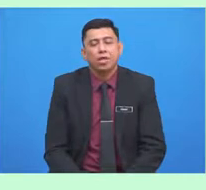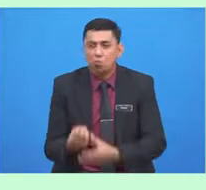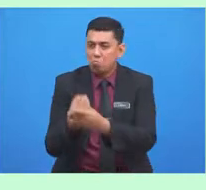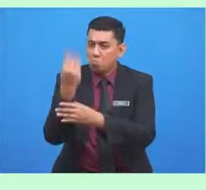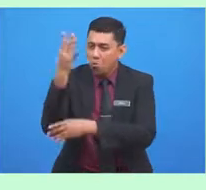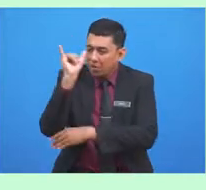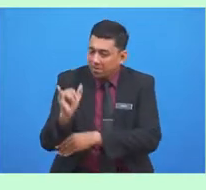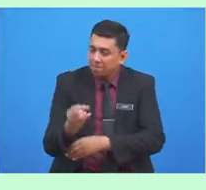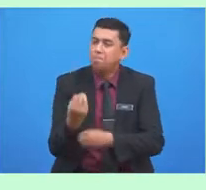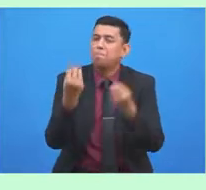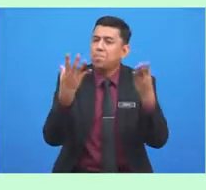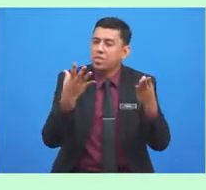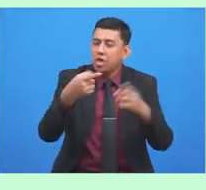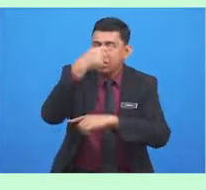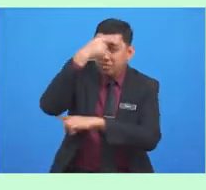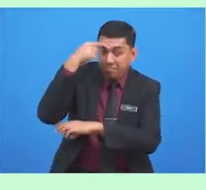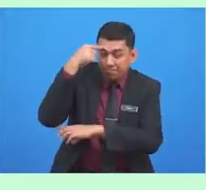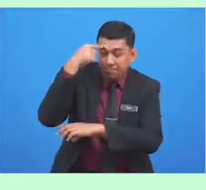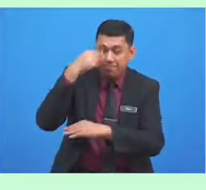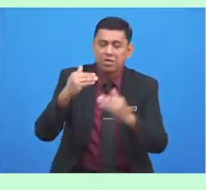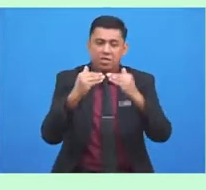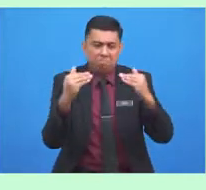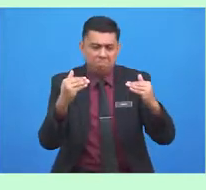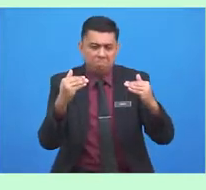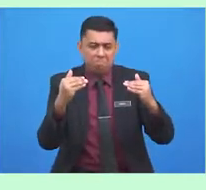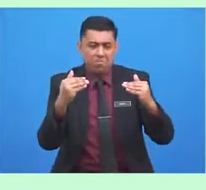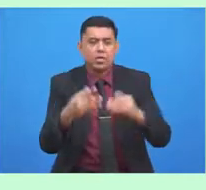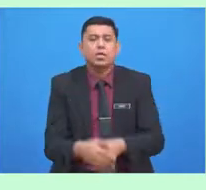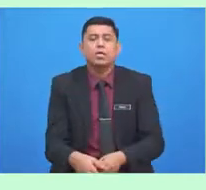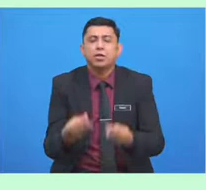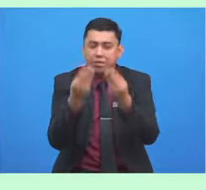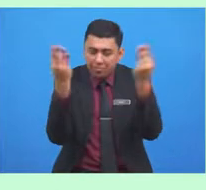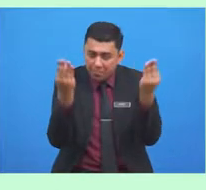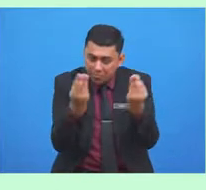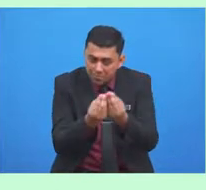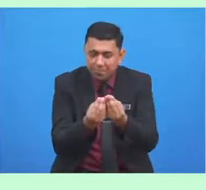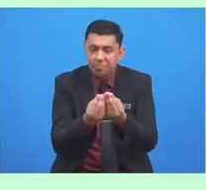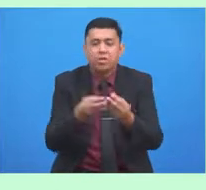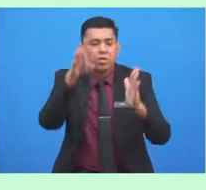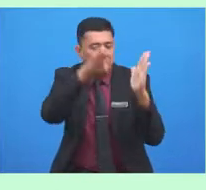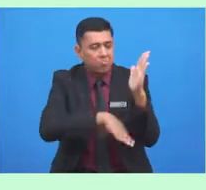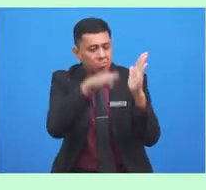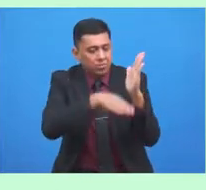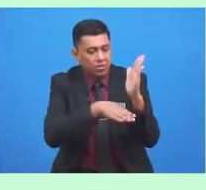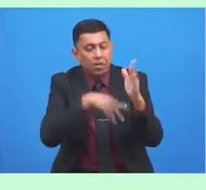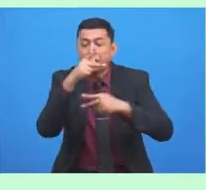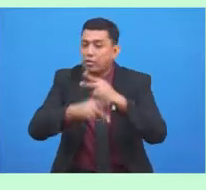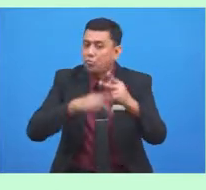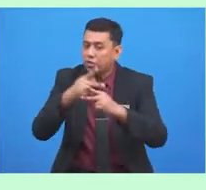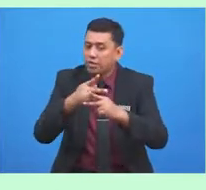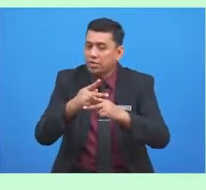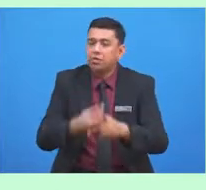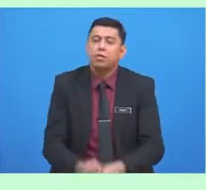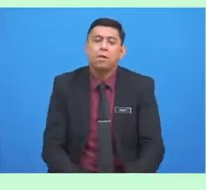banyak menyebabkan kadar resapan air hujan berkurangan kerana proses pintasan